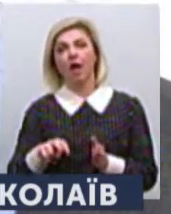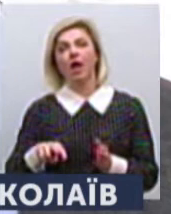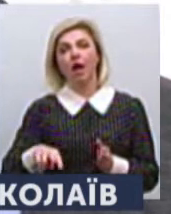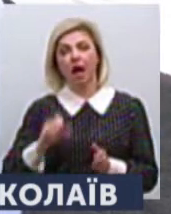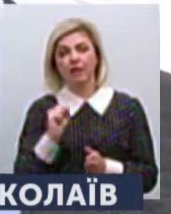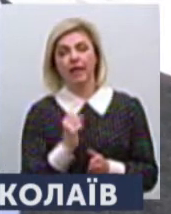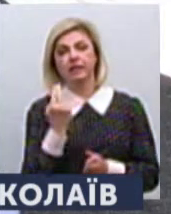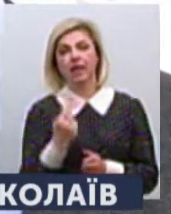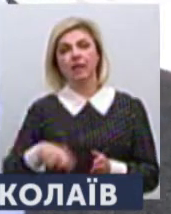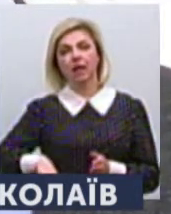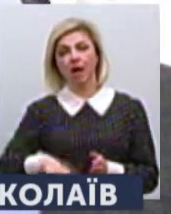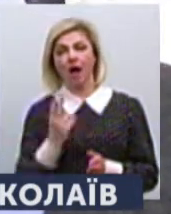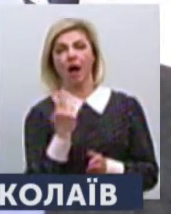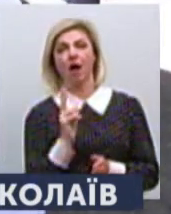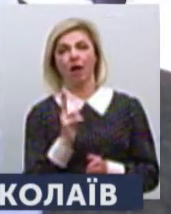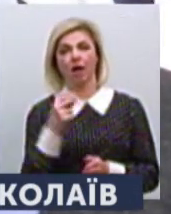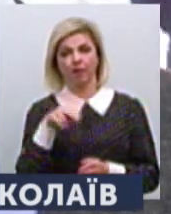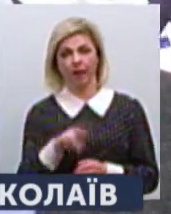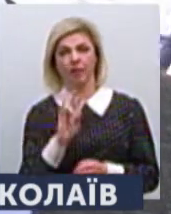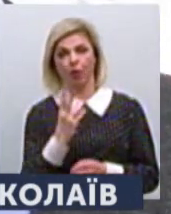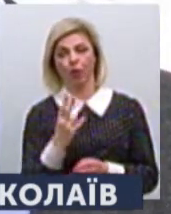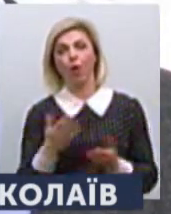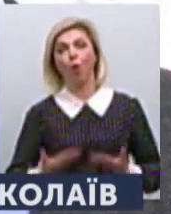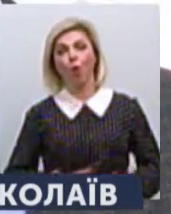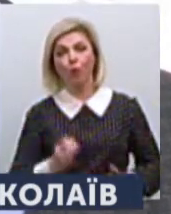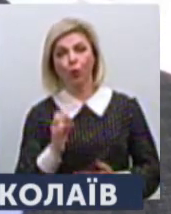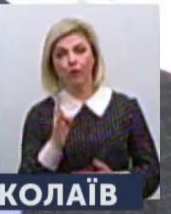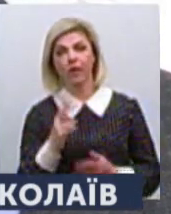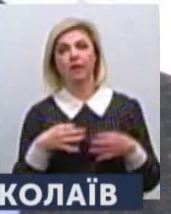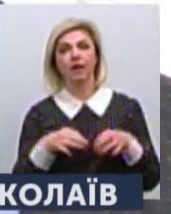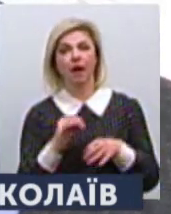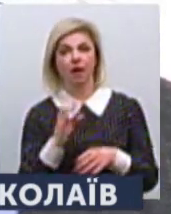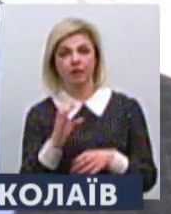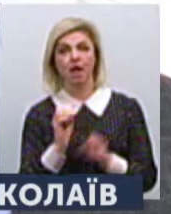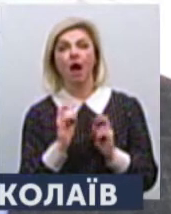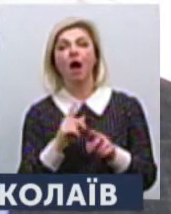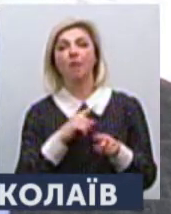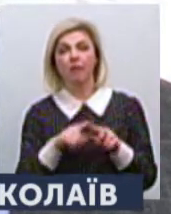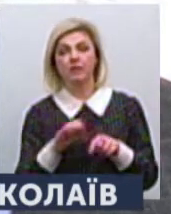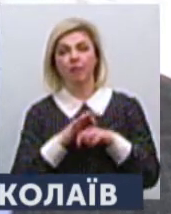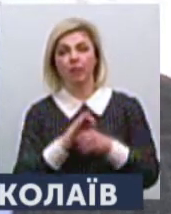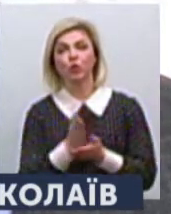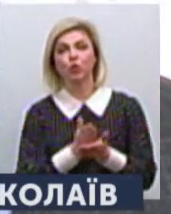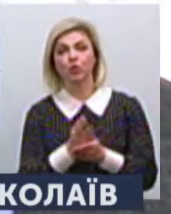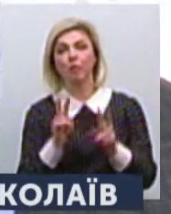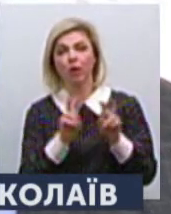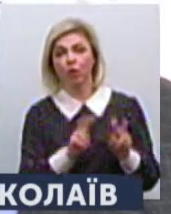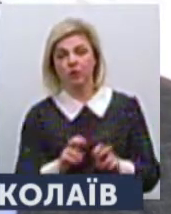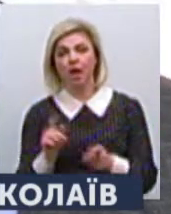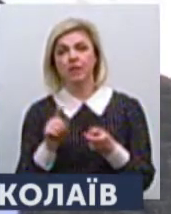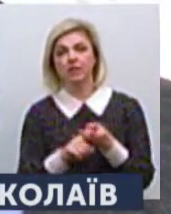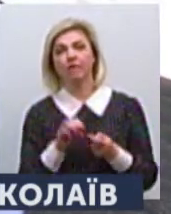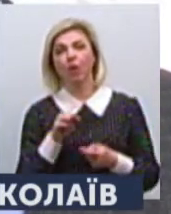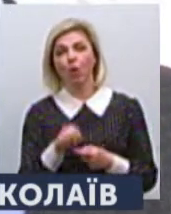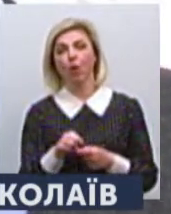Цизіна, директора КП «Миколаївкомунтранс». Як швидко проведуть службове розслідування, це буде залежати від роботи департаменту внутрішнього